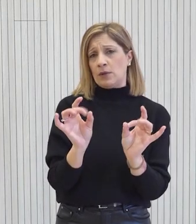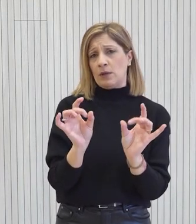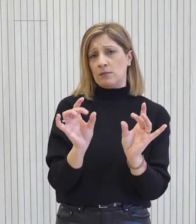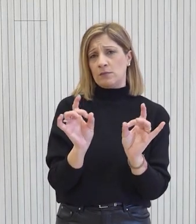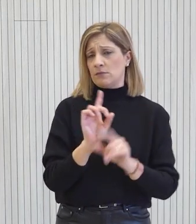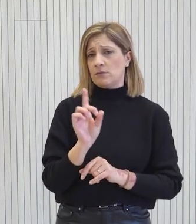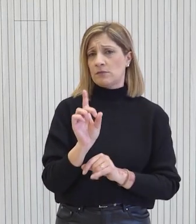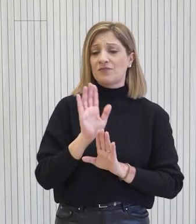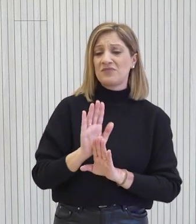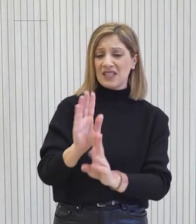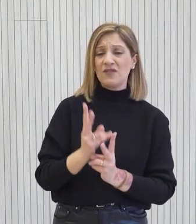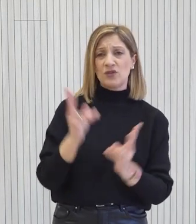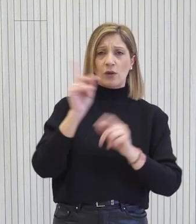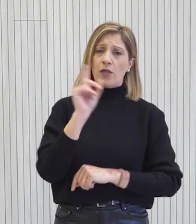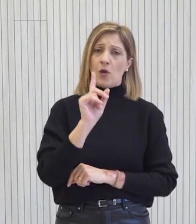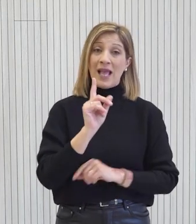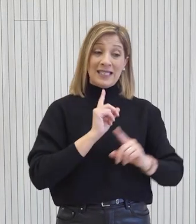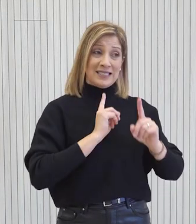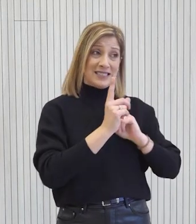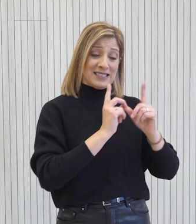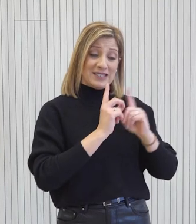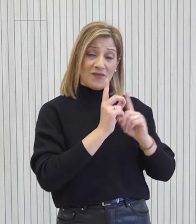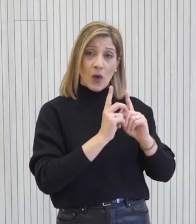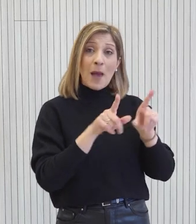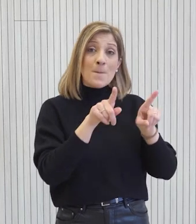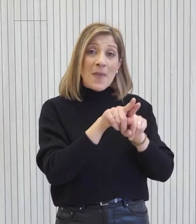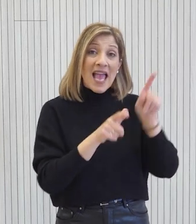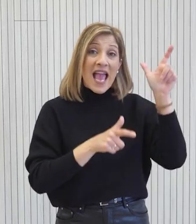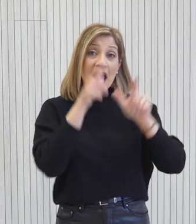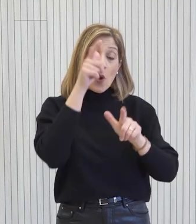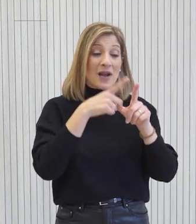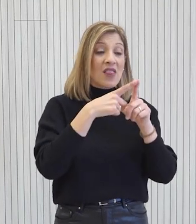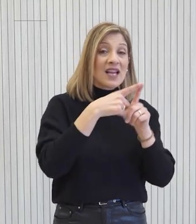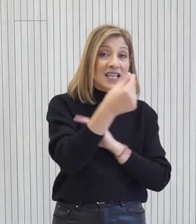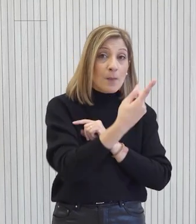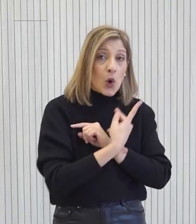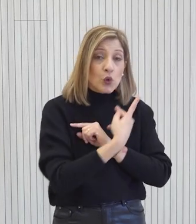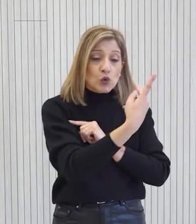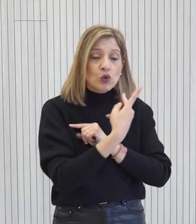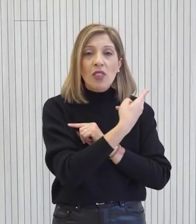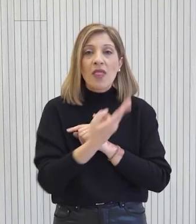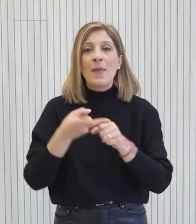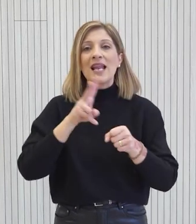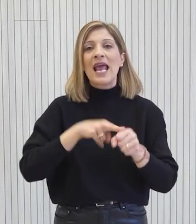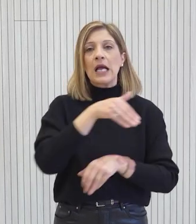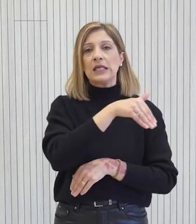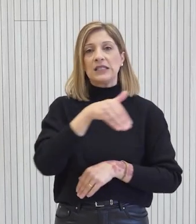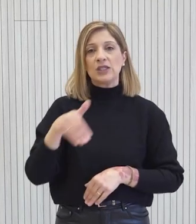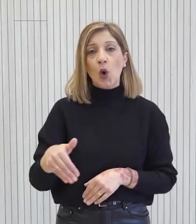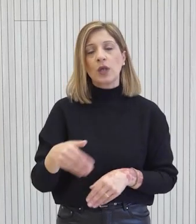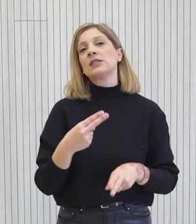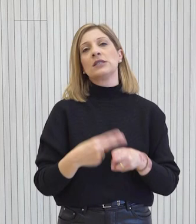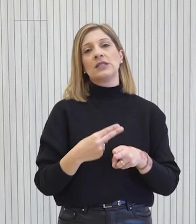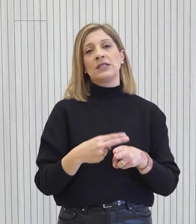άλλο, με την επίτευξη της συναντήληψης, για ακόμη μια φορά διασφαλιζόταν το καθεστώς της